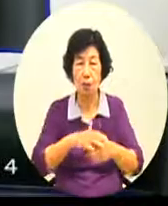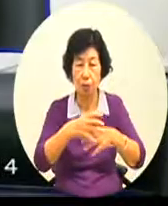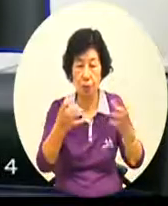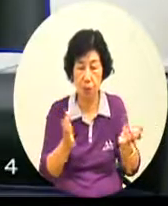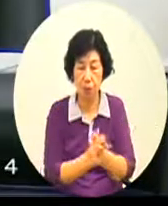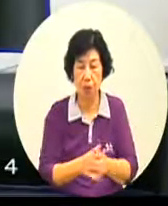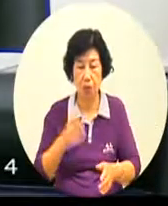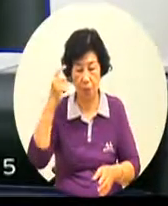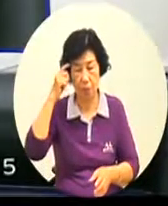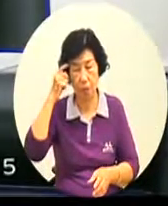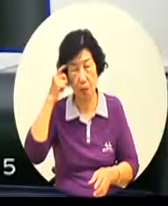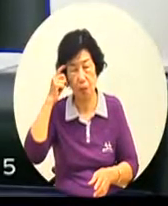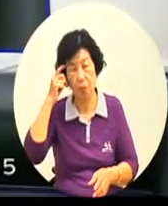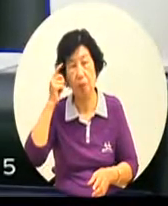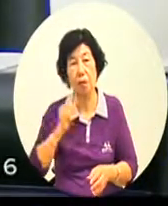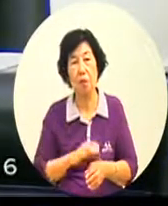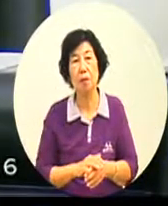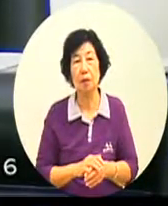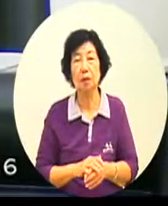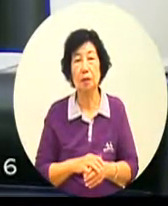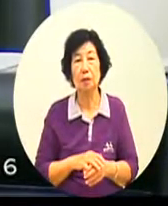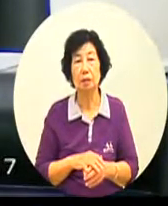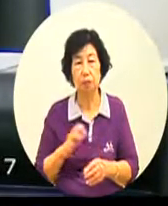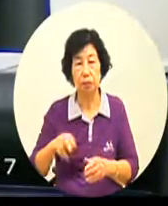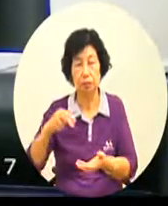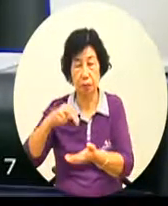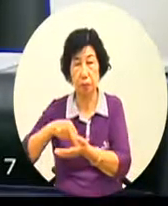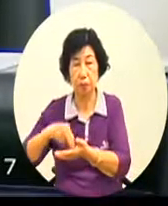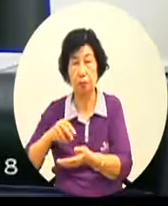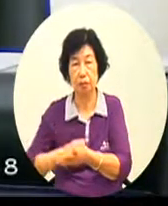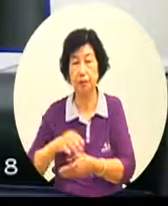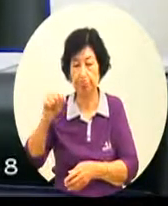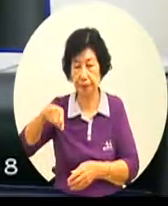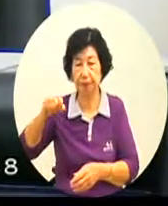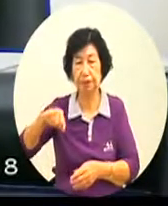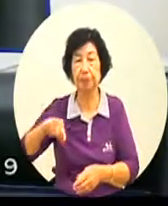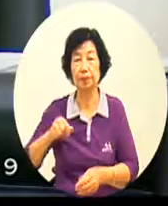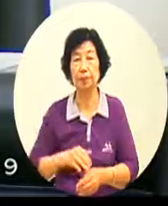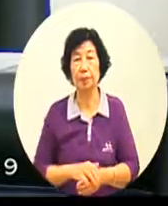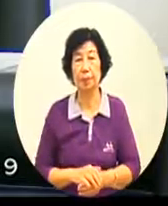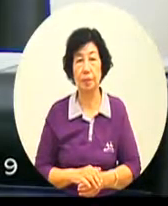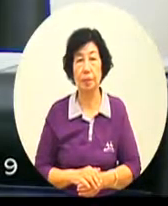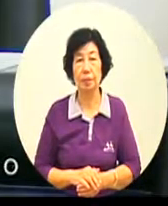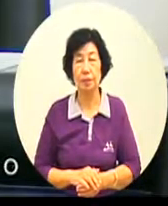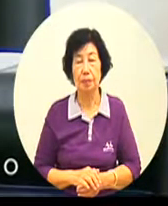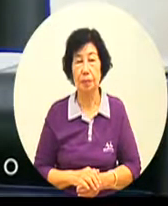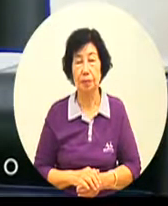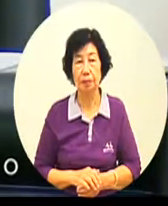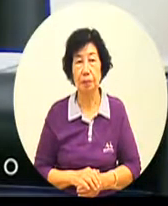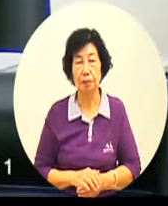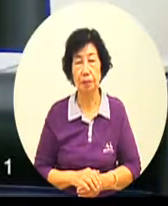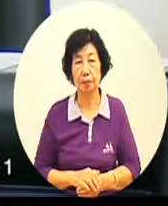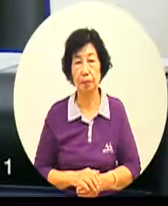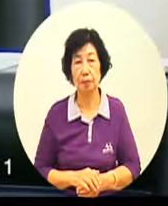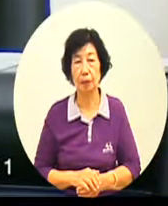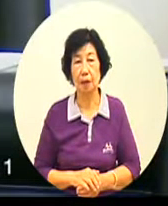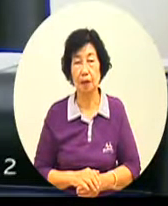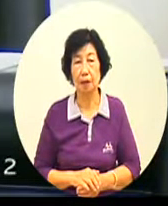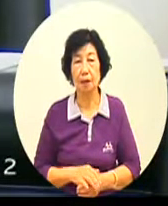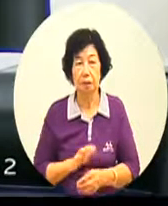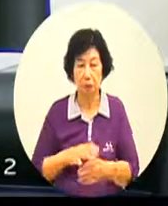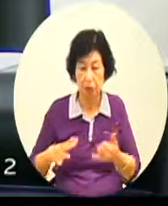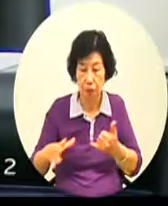其实您这里也是站在同意的赞成的，但是就是你的原则性就是说能够是全国